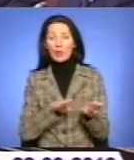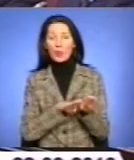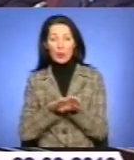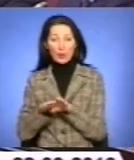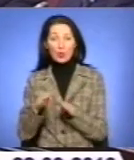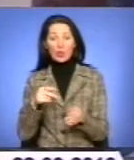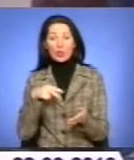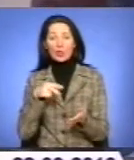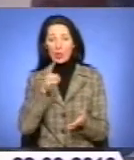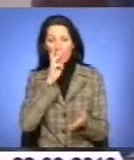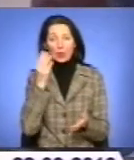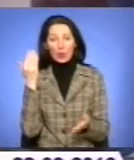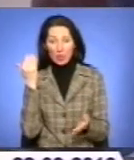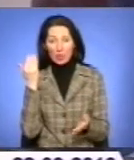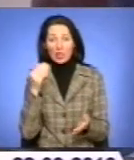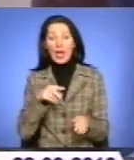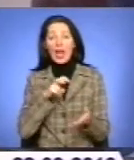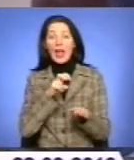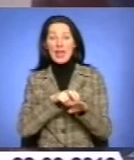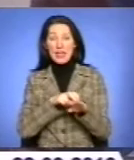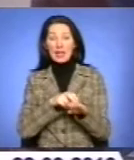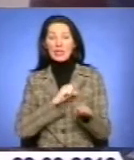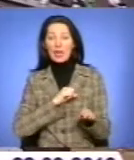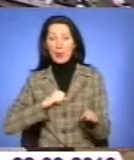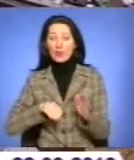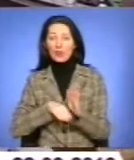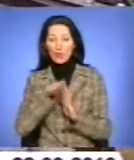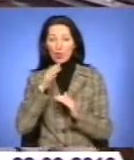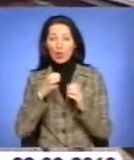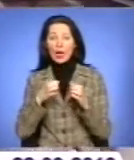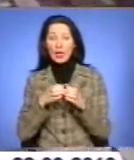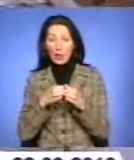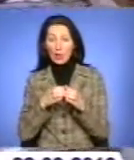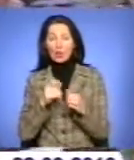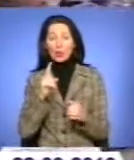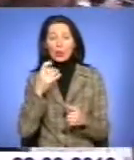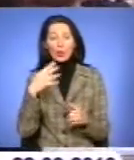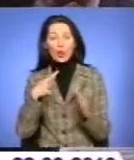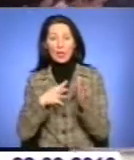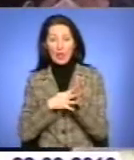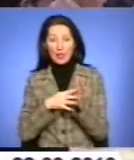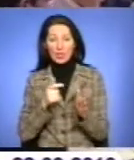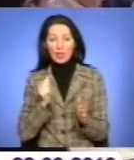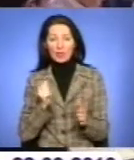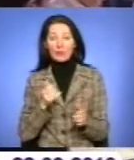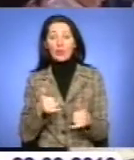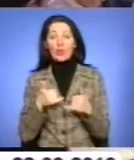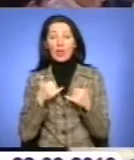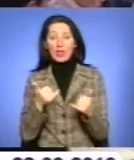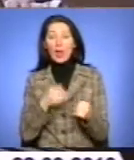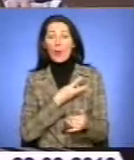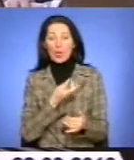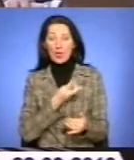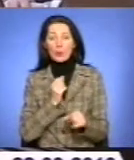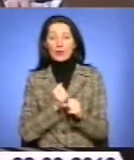раніше, лікаря-терапевта вищої категорії – на 179 гривень. Для мотивації працівників екстреної медичної допомоги з 1